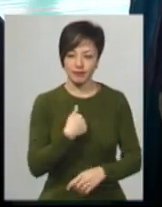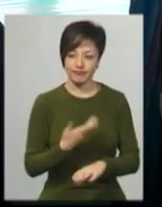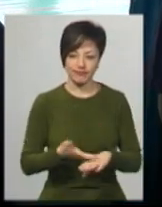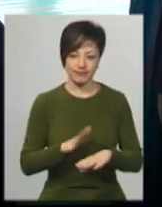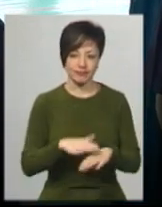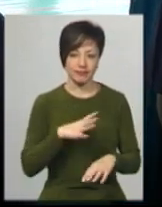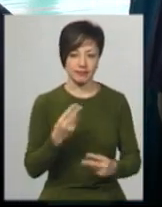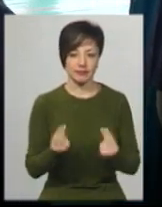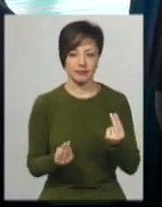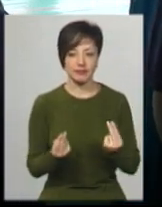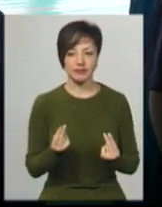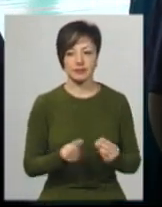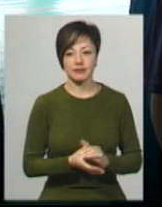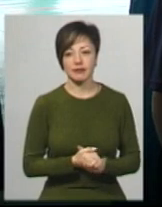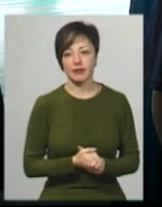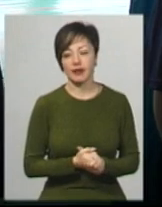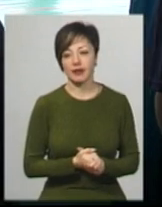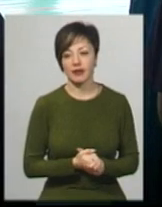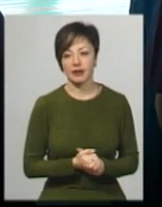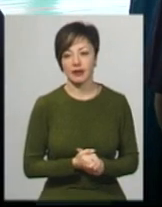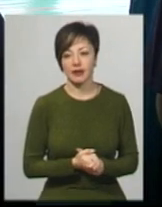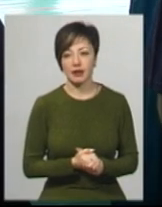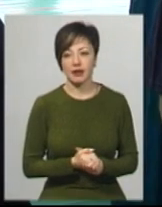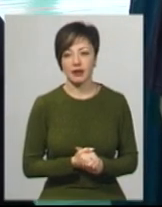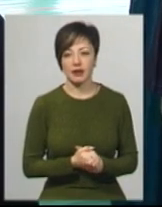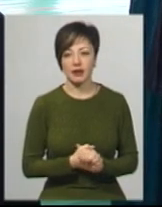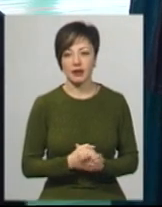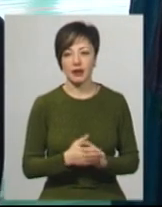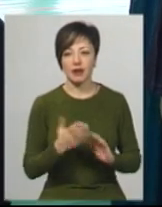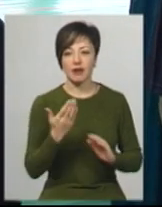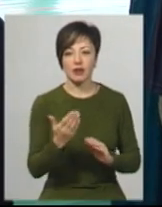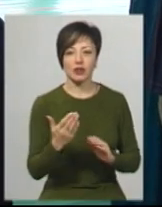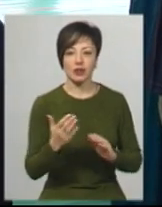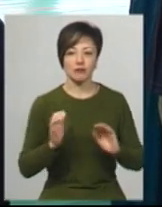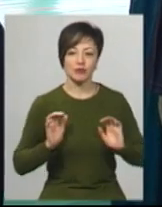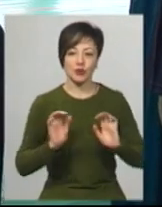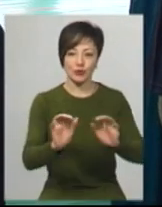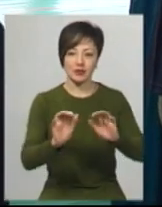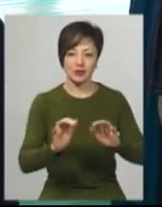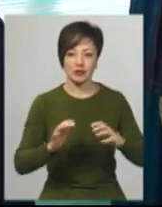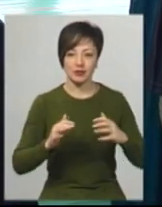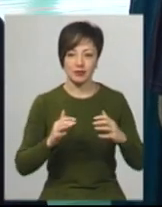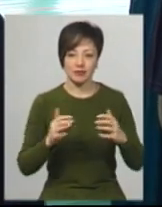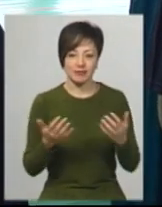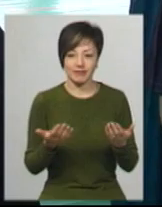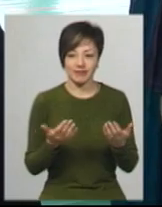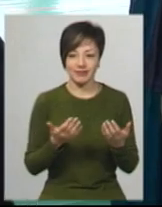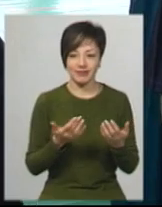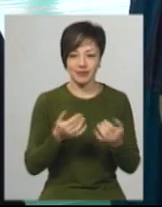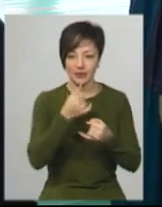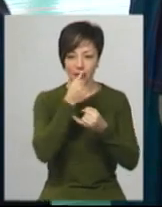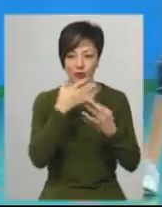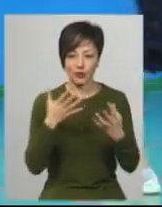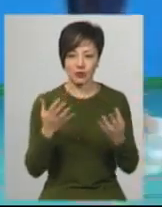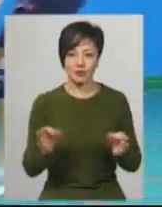проти них. Вони б'ються, пихаються, штовхаються, і ми просто не